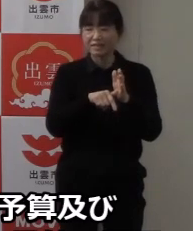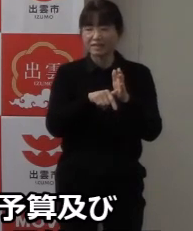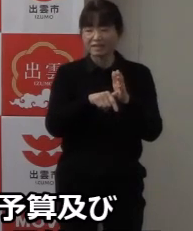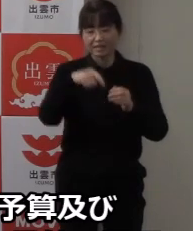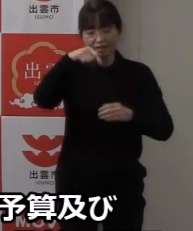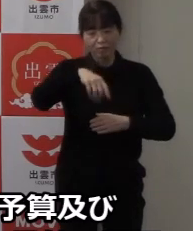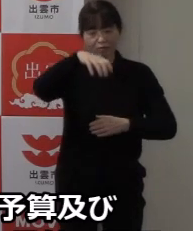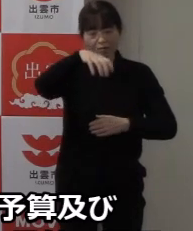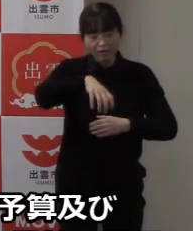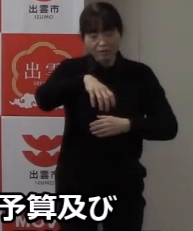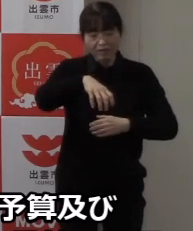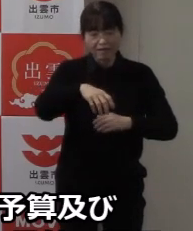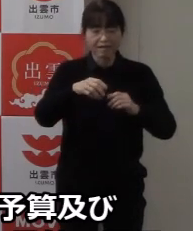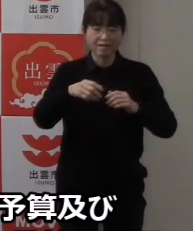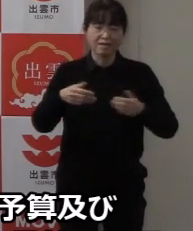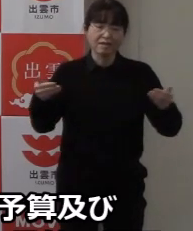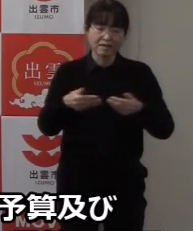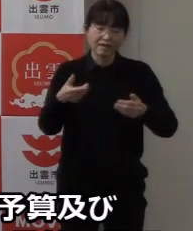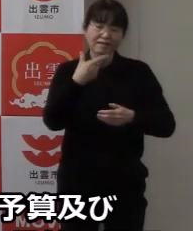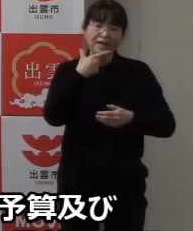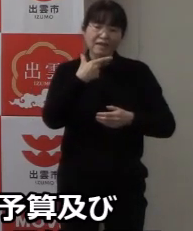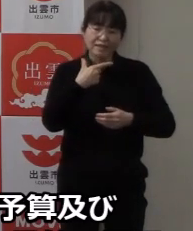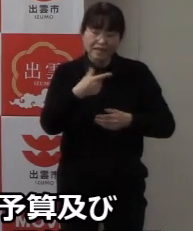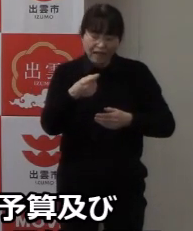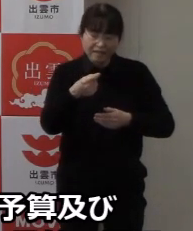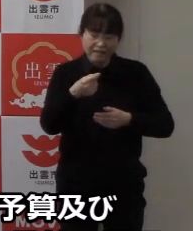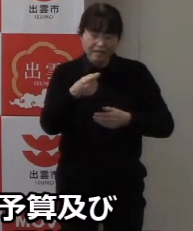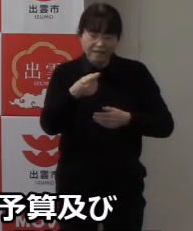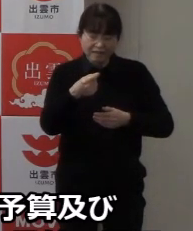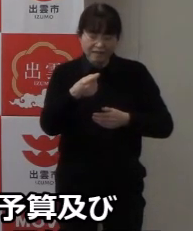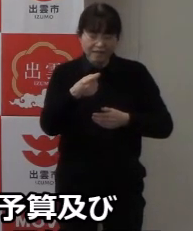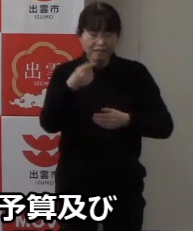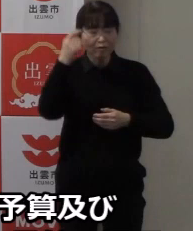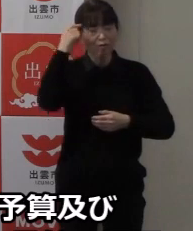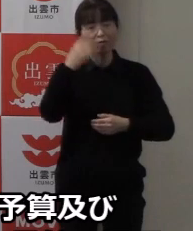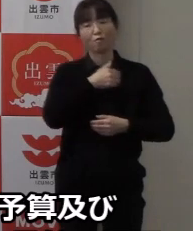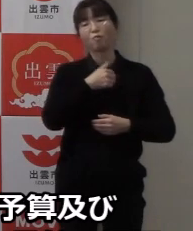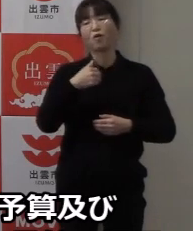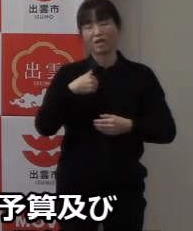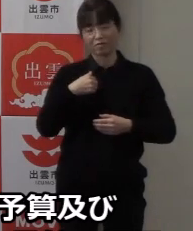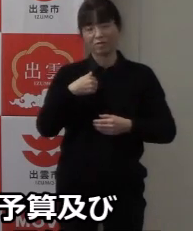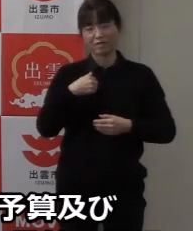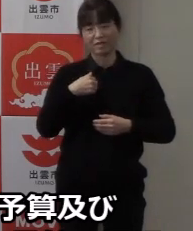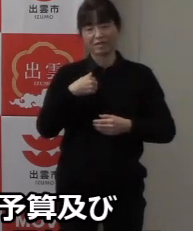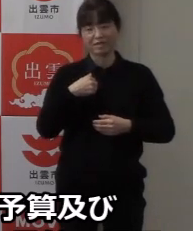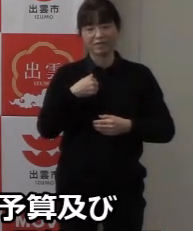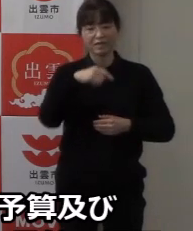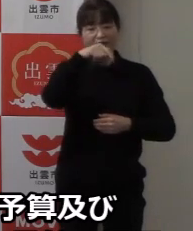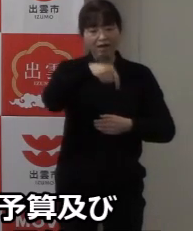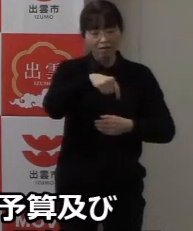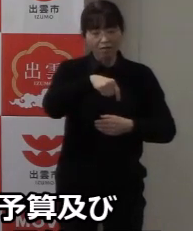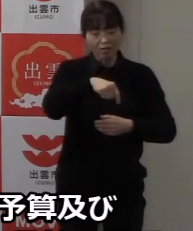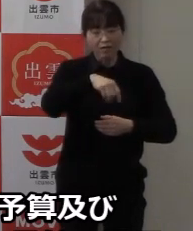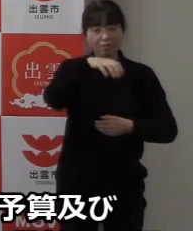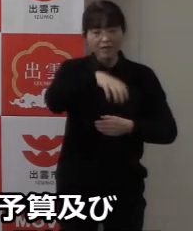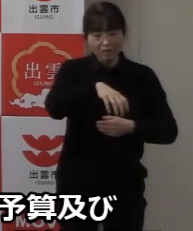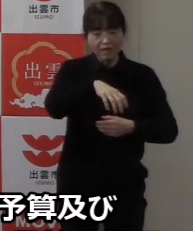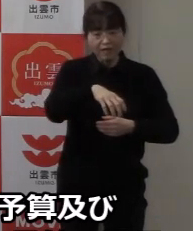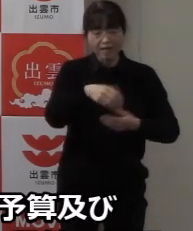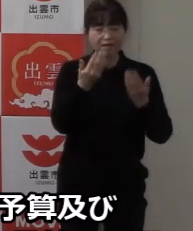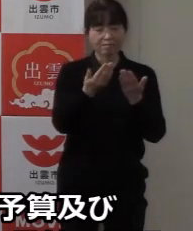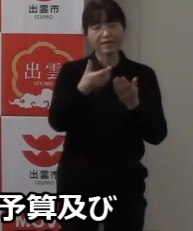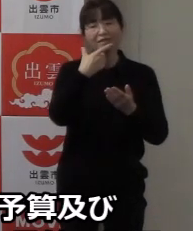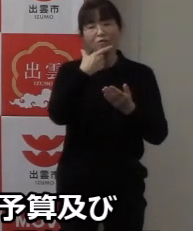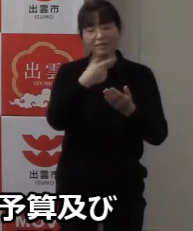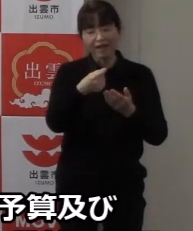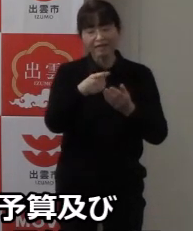ここで働きたいと思うような企業がある、また勉強していってもですね、ここで、いろいろなことを、まあ、住みやすさ